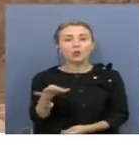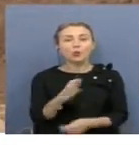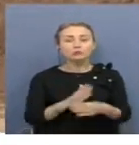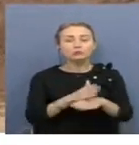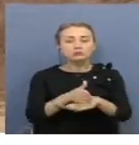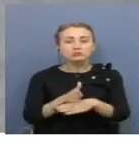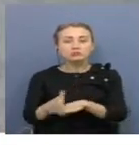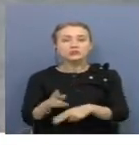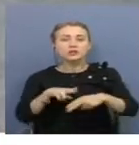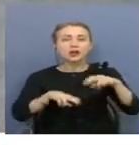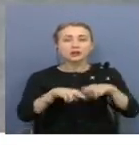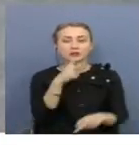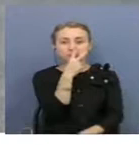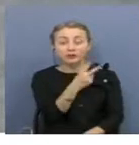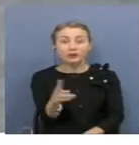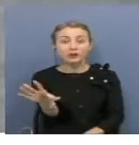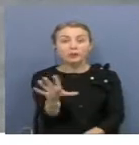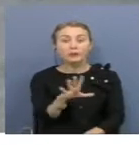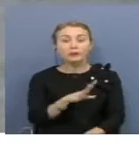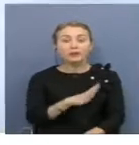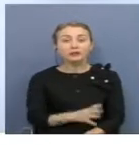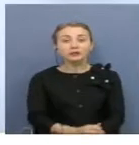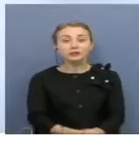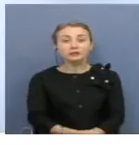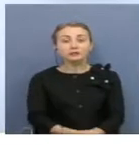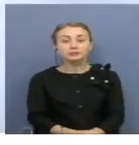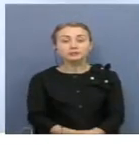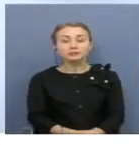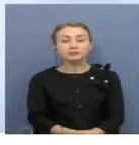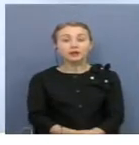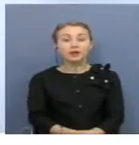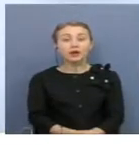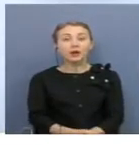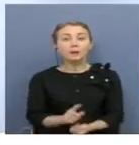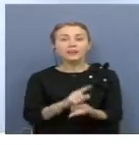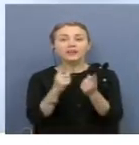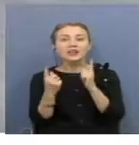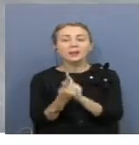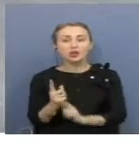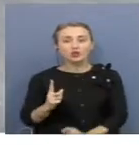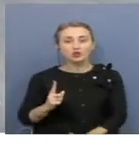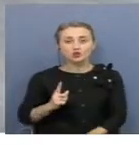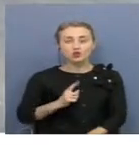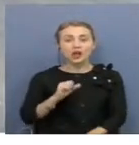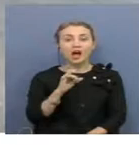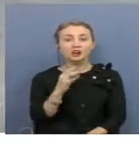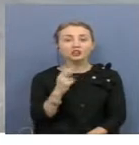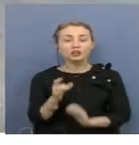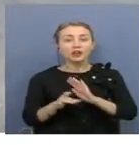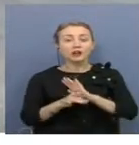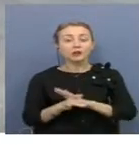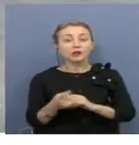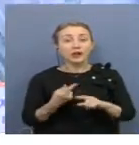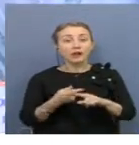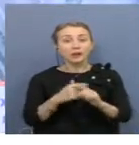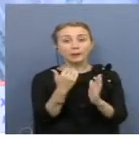ел бесігі бағдарламасының аясында аудандағы жолдар жөнделіп, 4 аялдама, 100 жол белгілері мен күн сәулесінен қуат алатын 120 құрылғысы бар жарық бағаналар